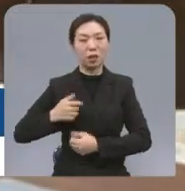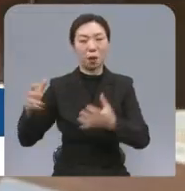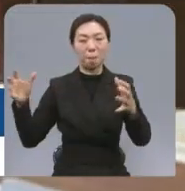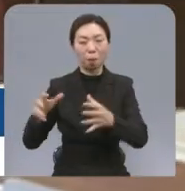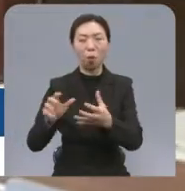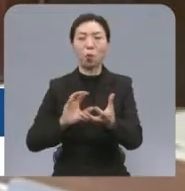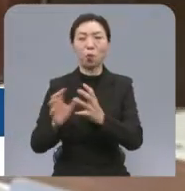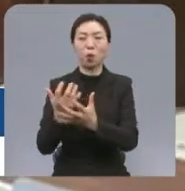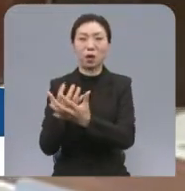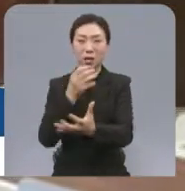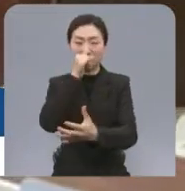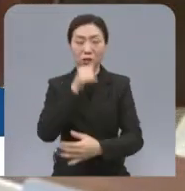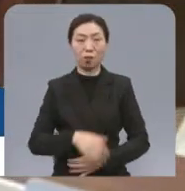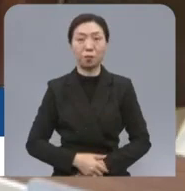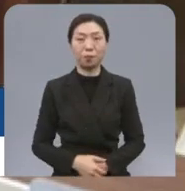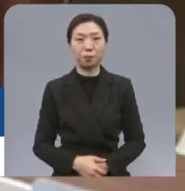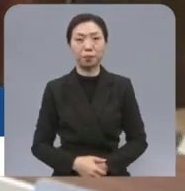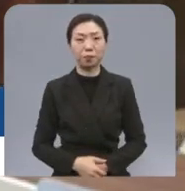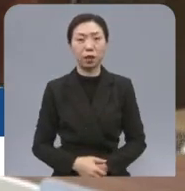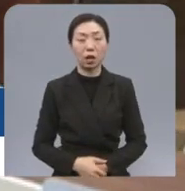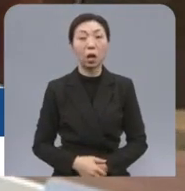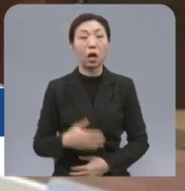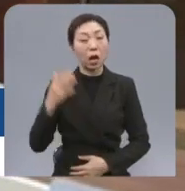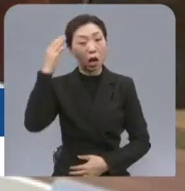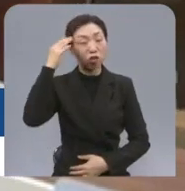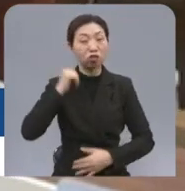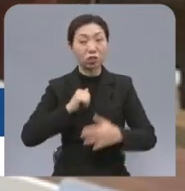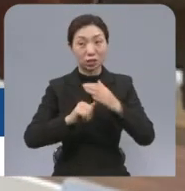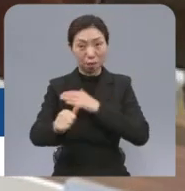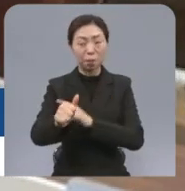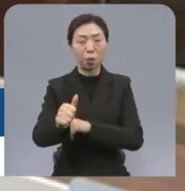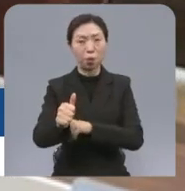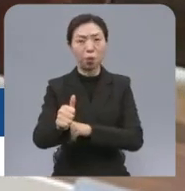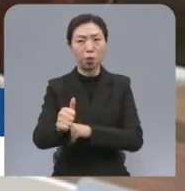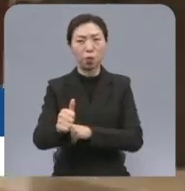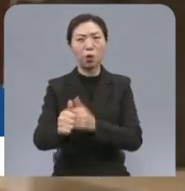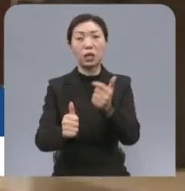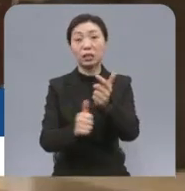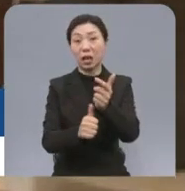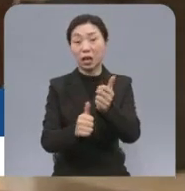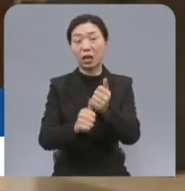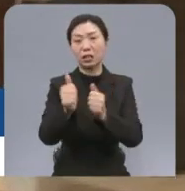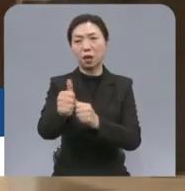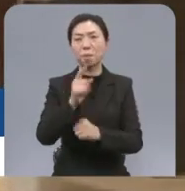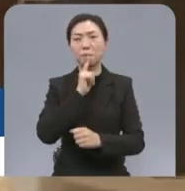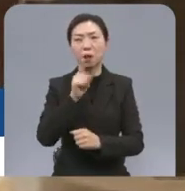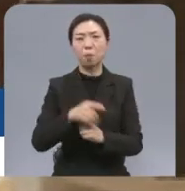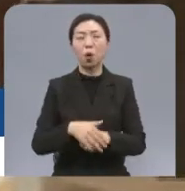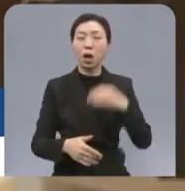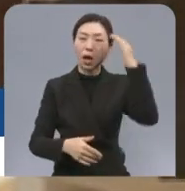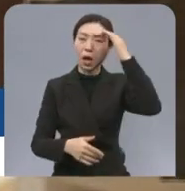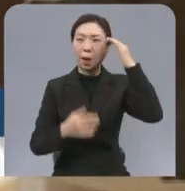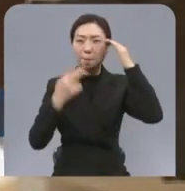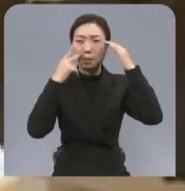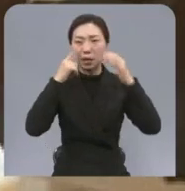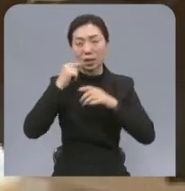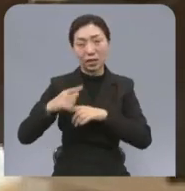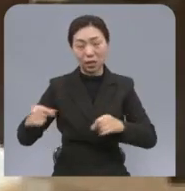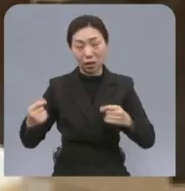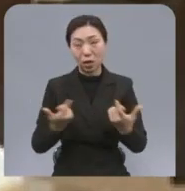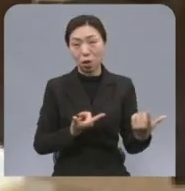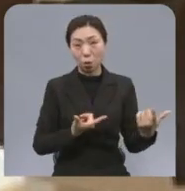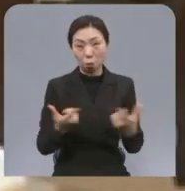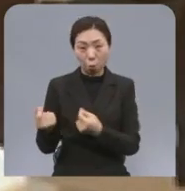tout comme c'est provocations militaires lors de la Conférence du désarmement à Genève en Suisse il s'agissait d'une réponse à piangle